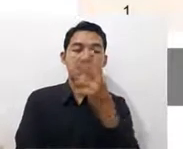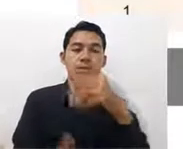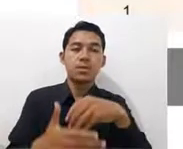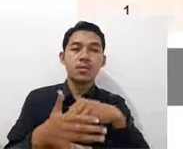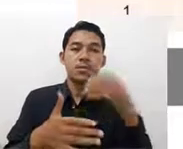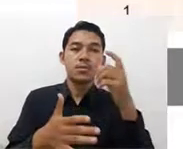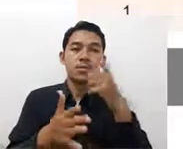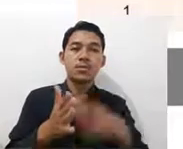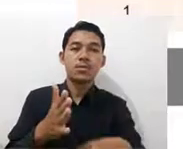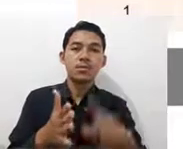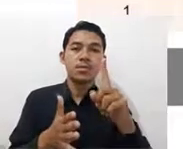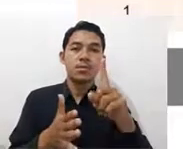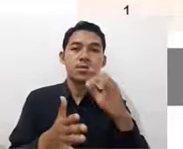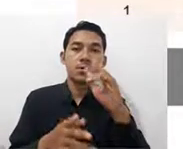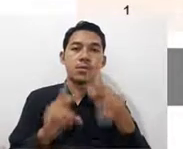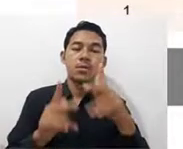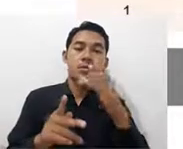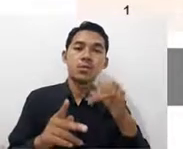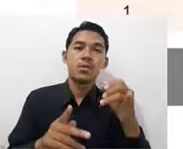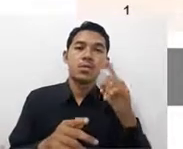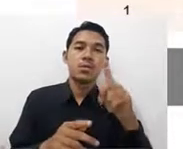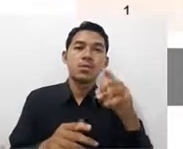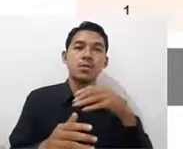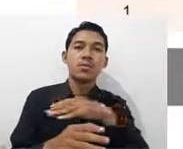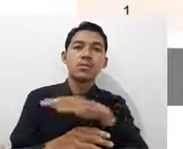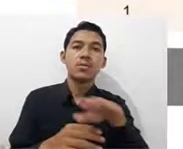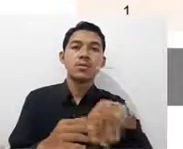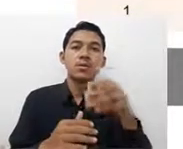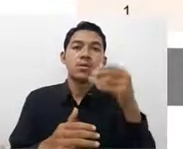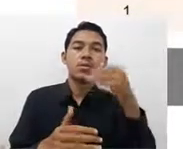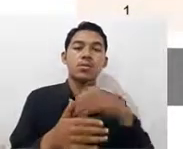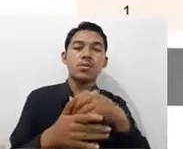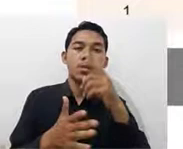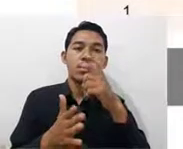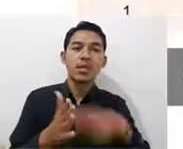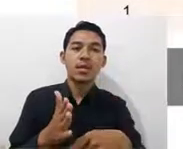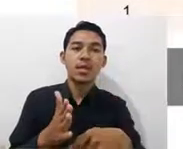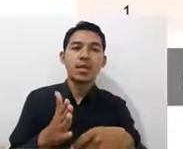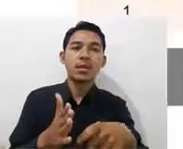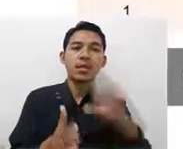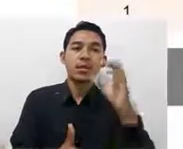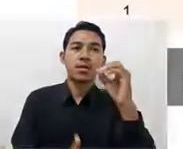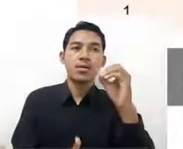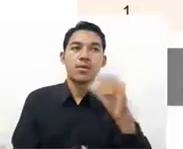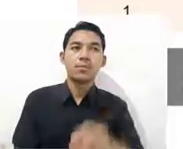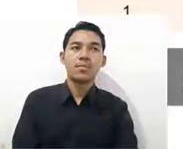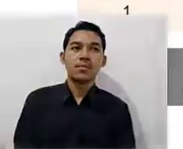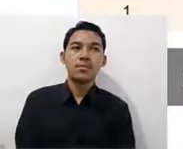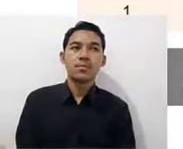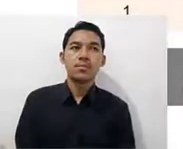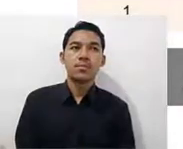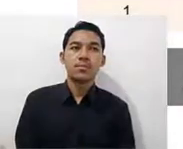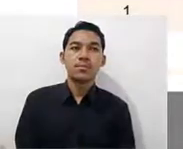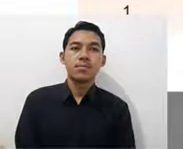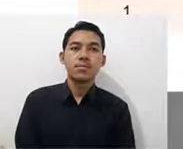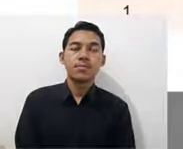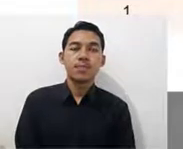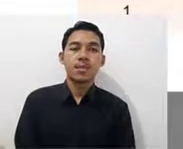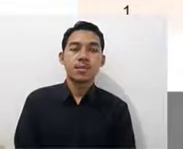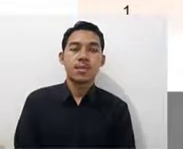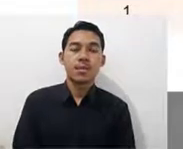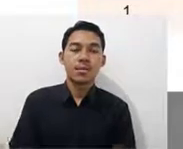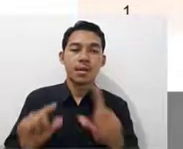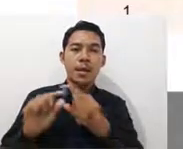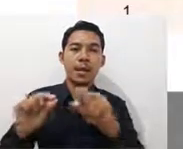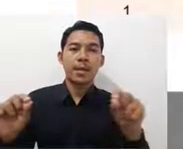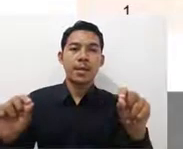output bernilai 1 jika salah satu atau semua inputnya bernilai 0. Nah, lambangnya seperti ini ya. Jadi atau rangkaian ekuivalennya